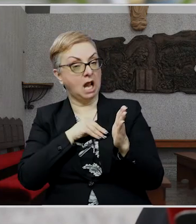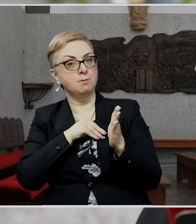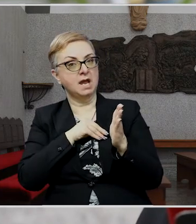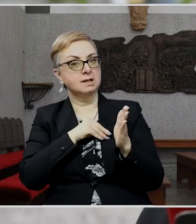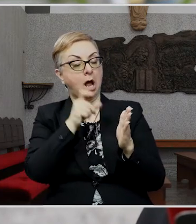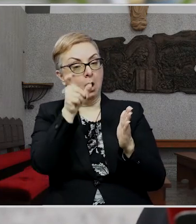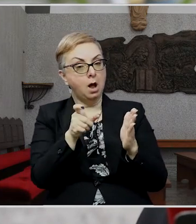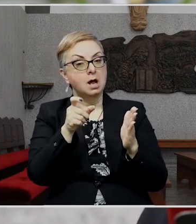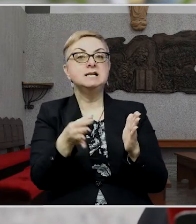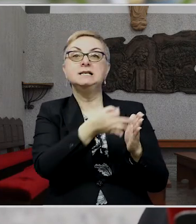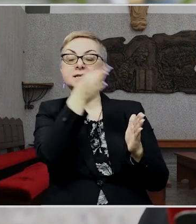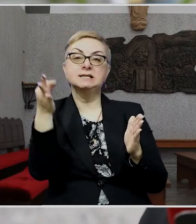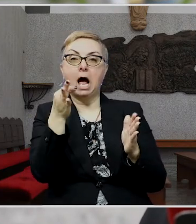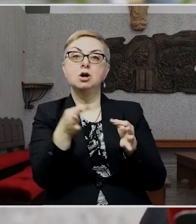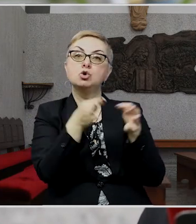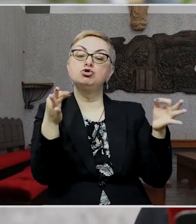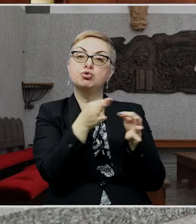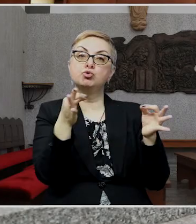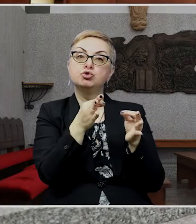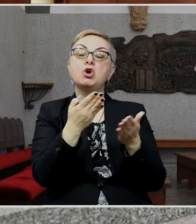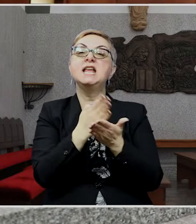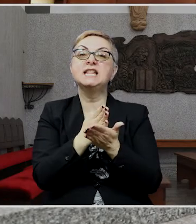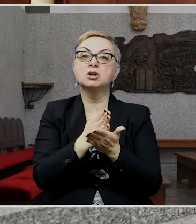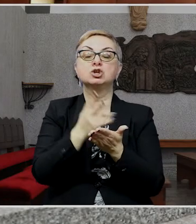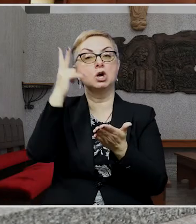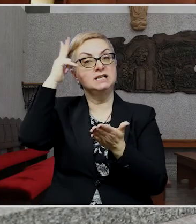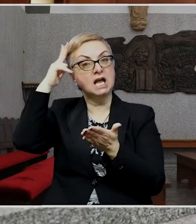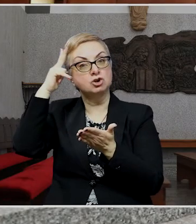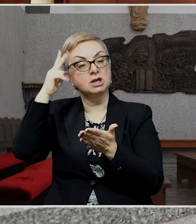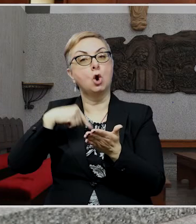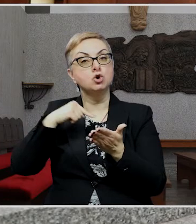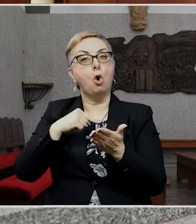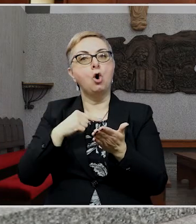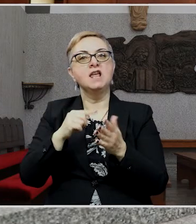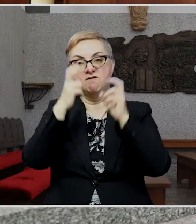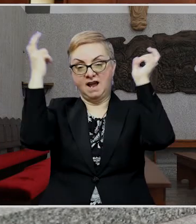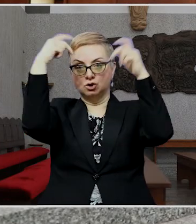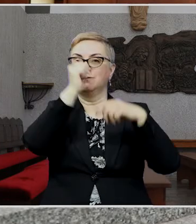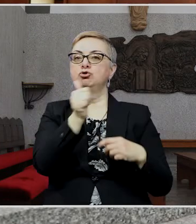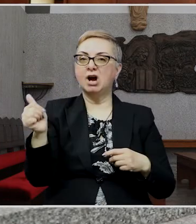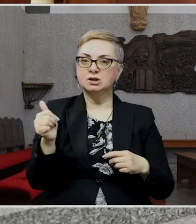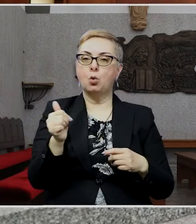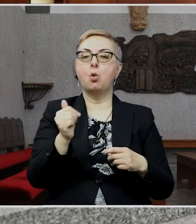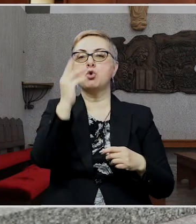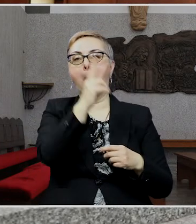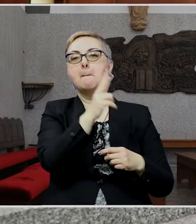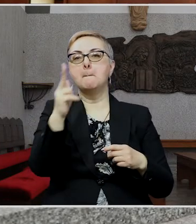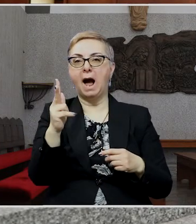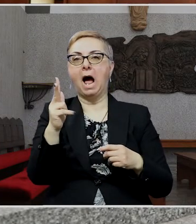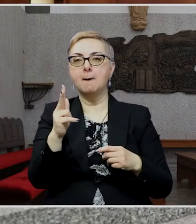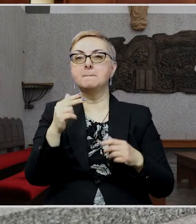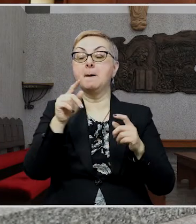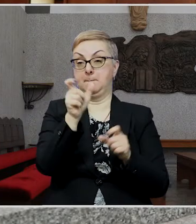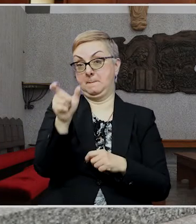santo il giusto l'intercessore il sacerdote potremmo dire ogni vescovo il papa il laico